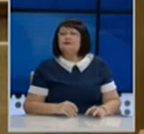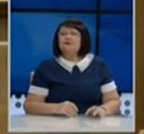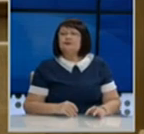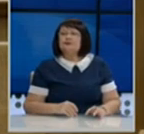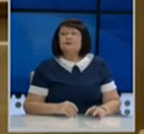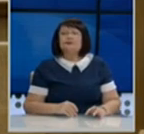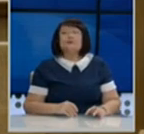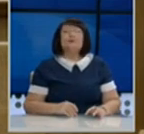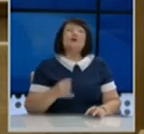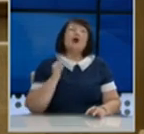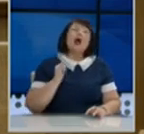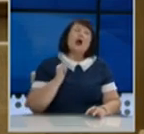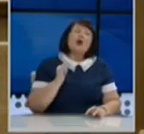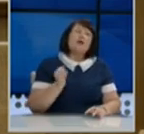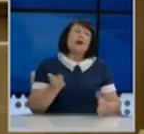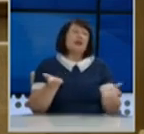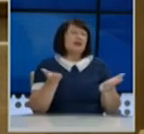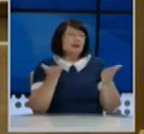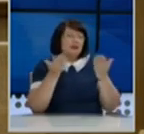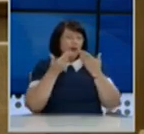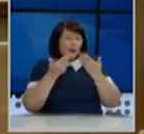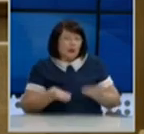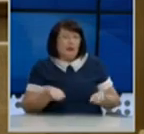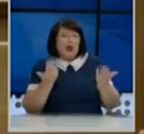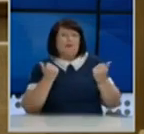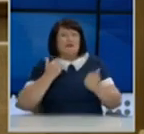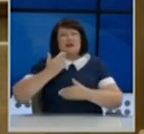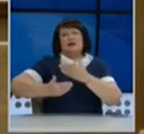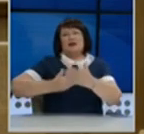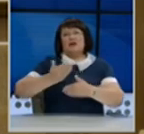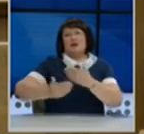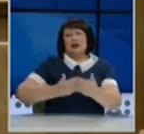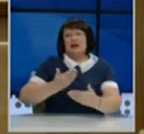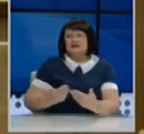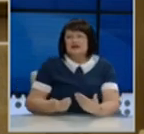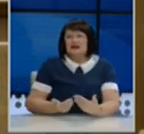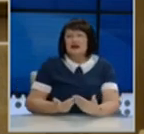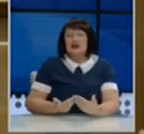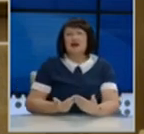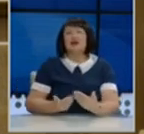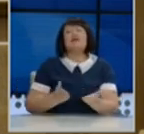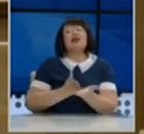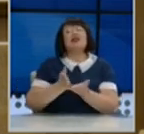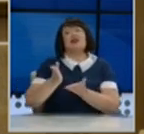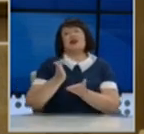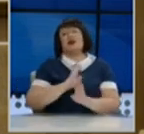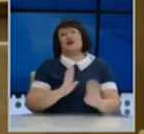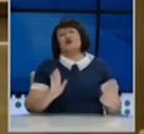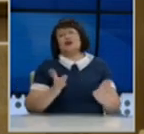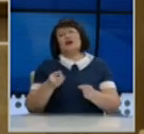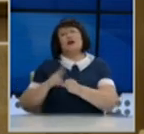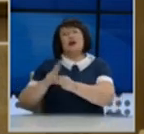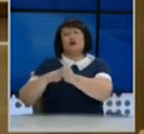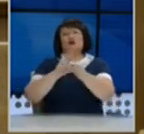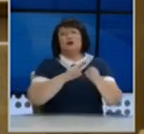δεν έχει ολοκληρωθεί η διαδικασία για να αποδοθεί δικαιοσύνη για τα